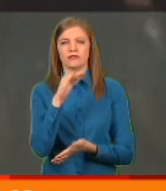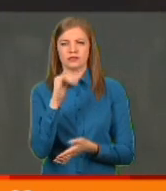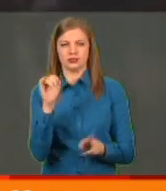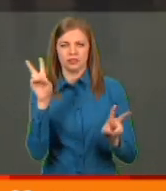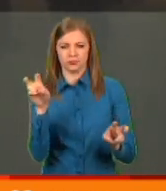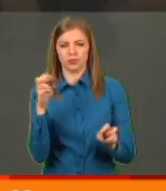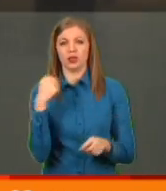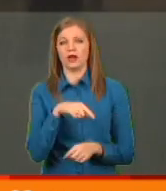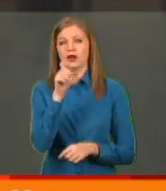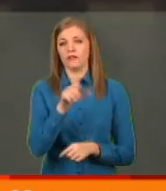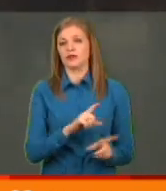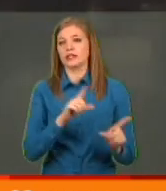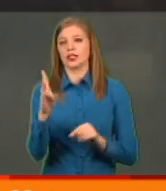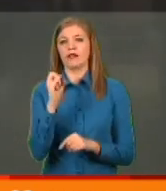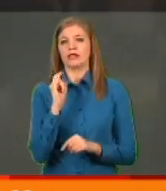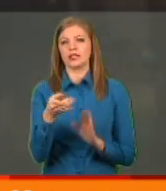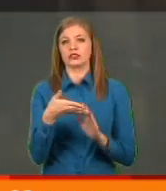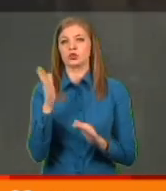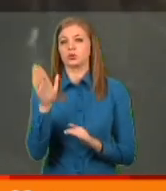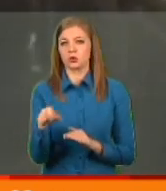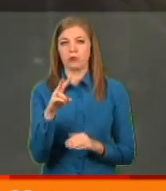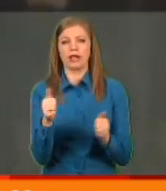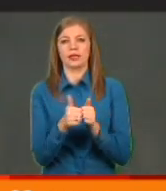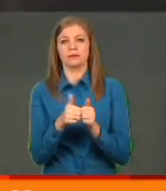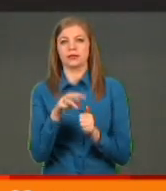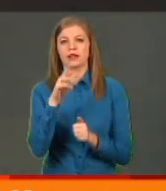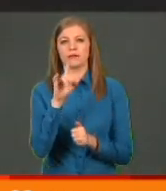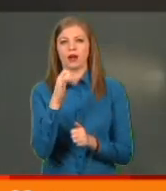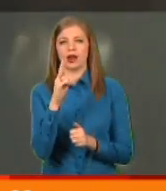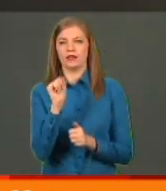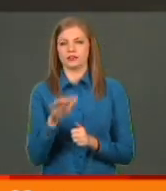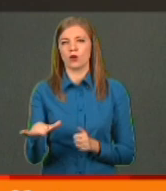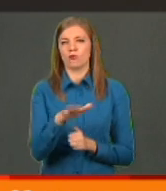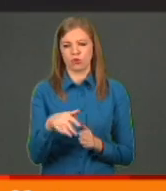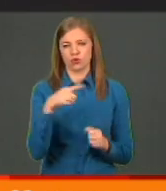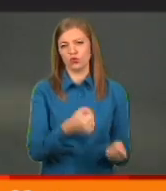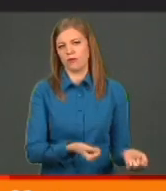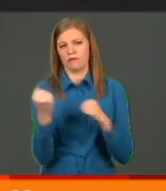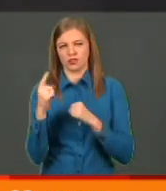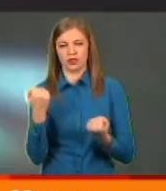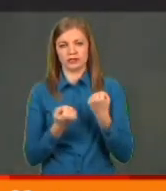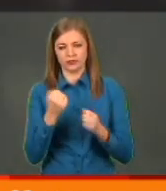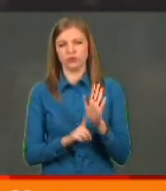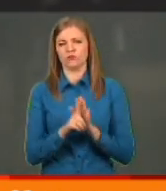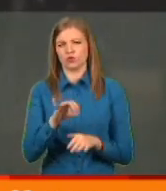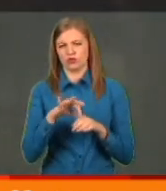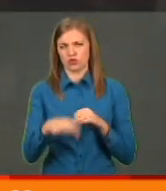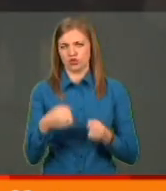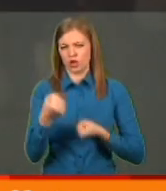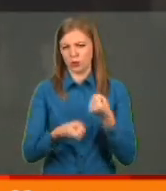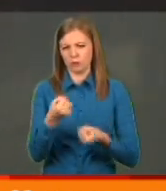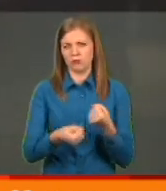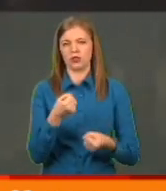В'ячеслава Веремія. Він їхав на таксі додому, але біля Михайлівської площі його витягли з автівки. Почали нещадно